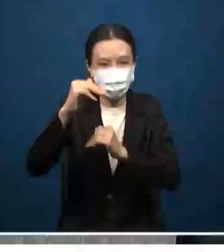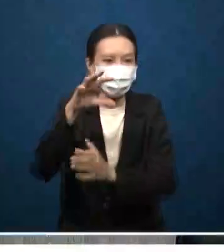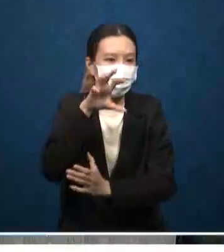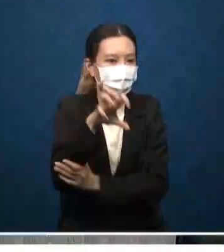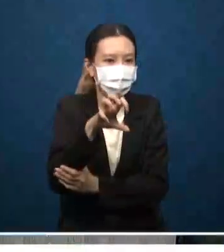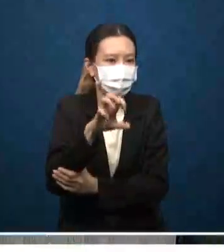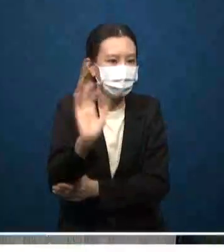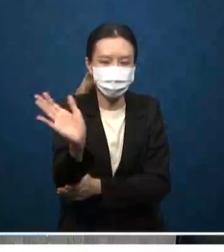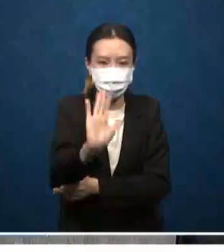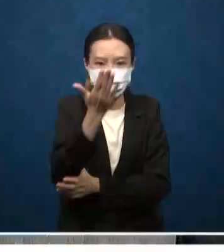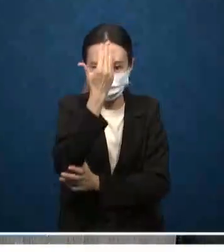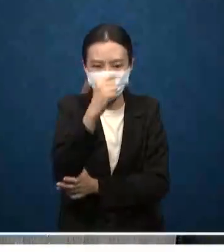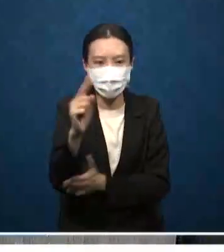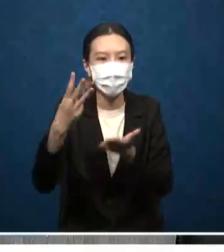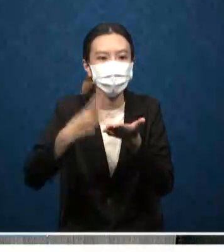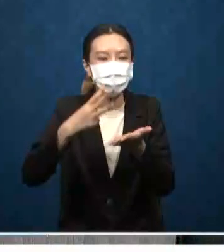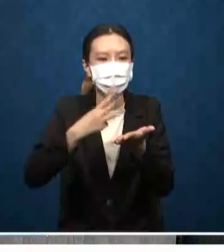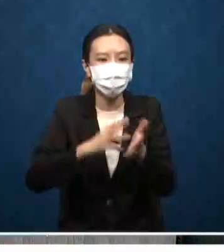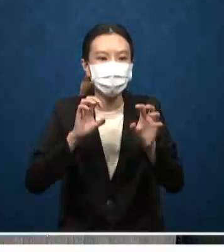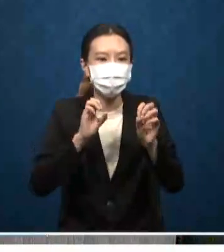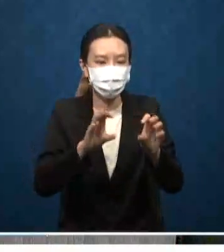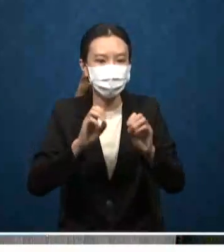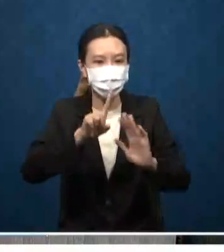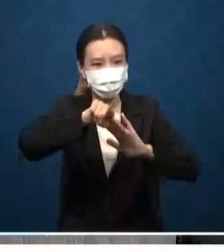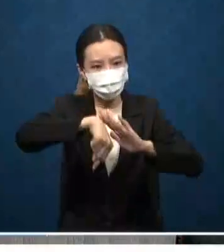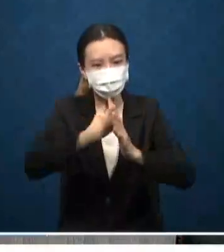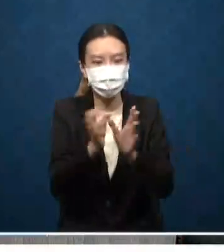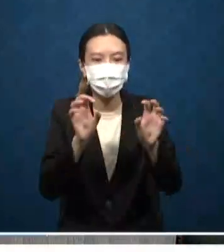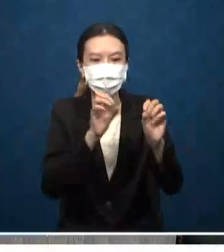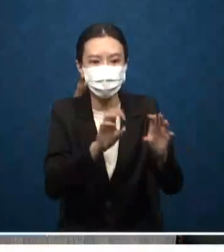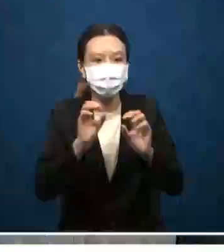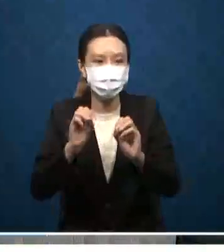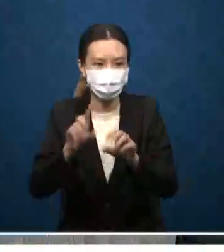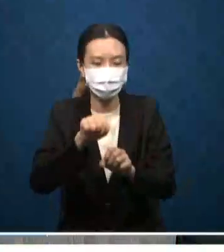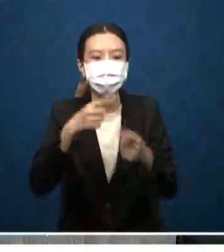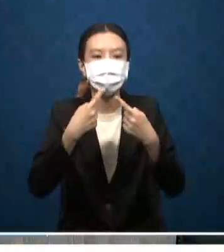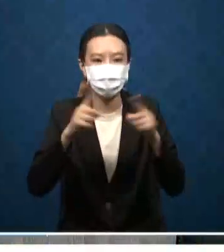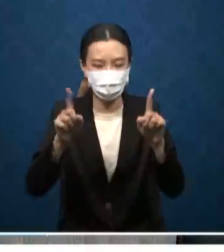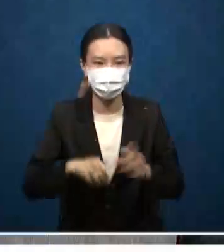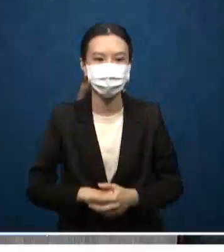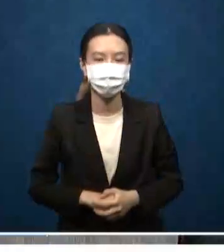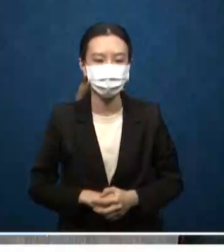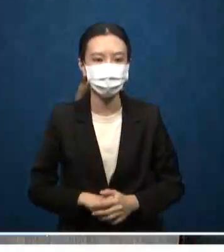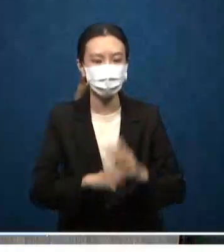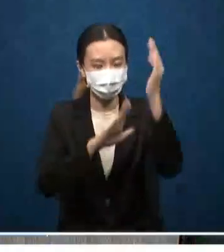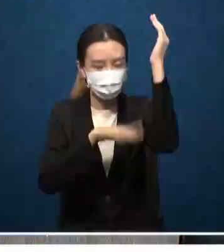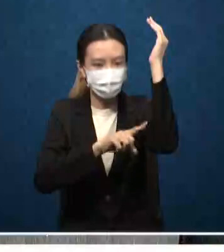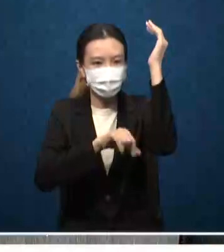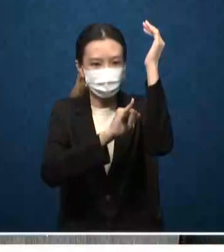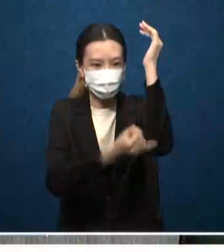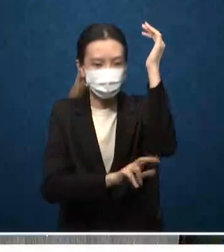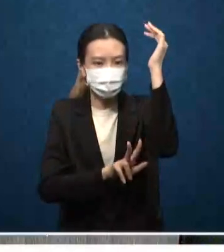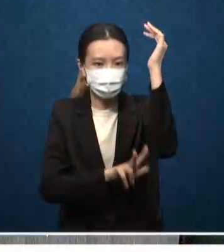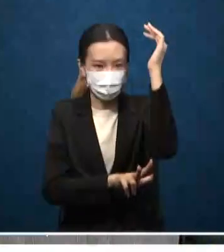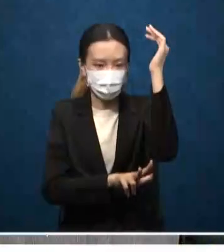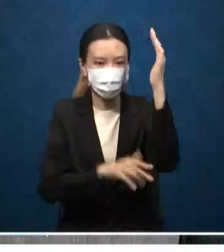เพราะวิชาในการเรียนการสอนเนี่ยชั่วโมงการเรียนการสอนเนี่ยมันต่างกันใน 3จังหวัดชายแดนภาคใต้ภาค